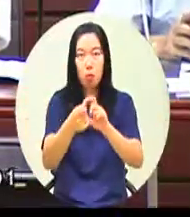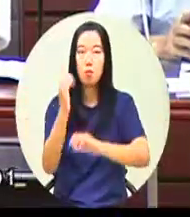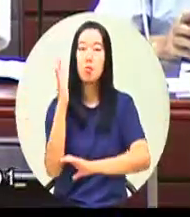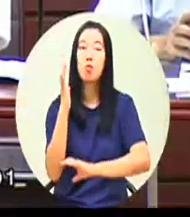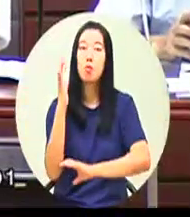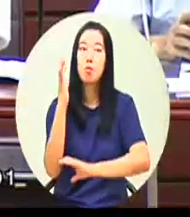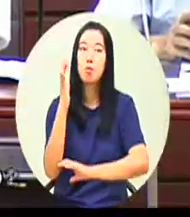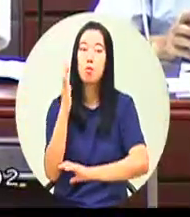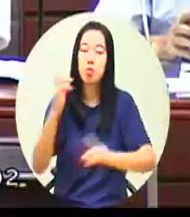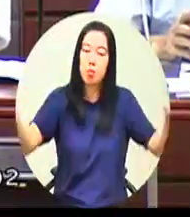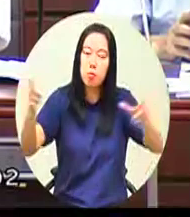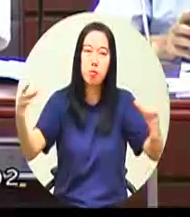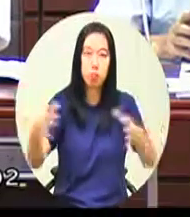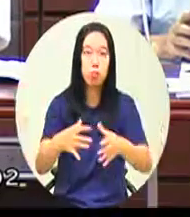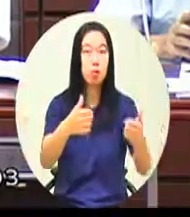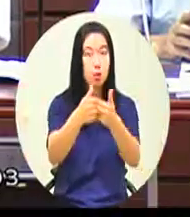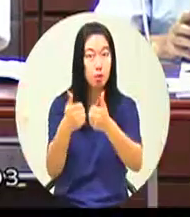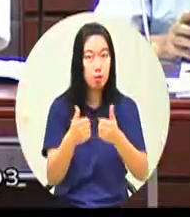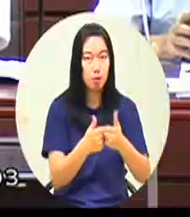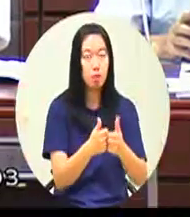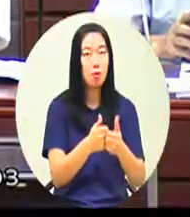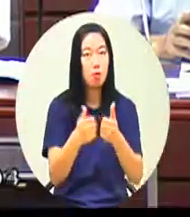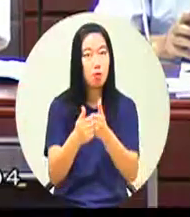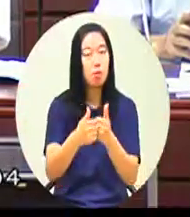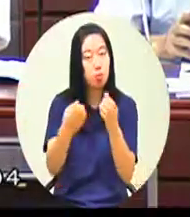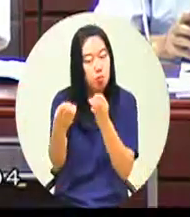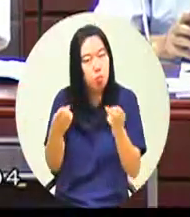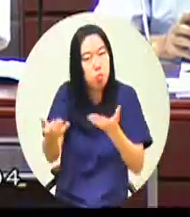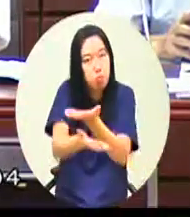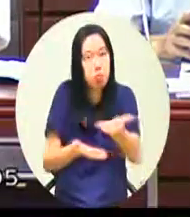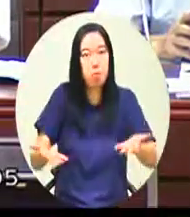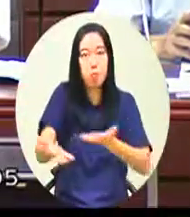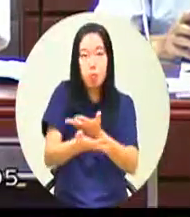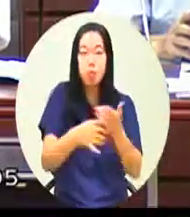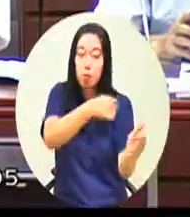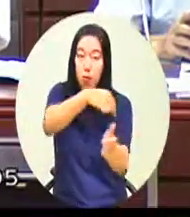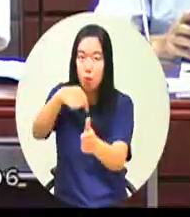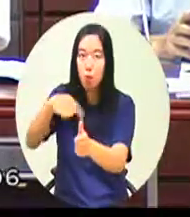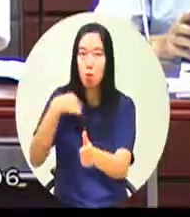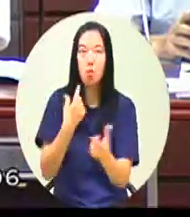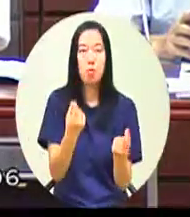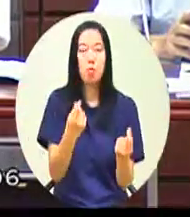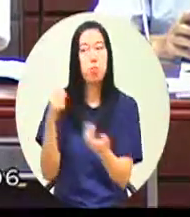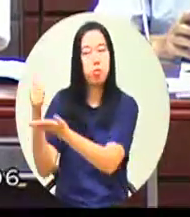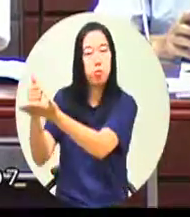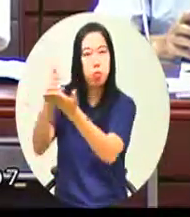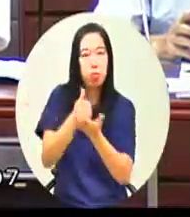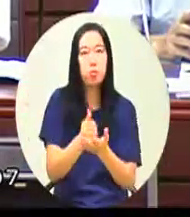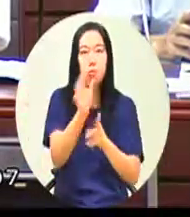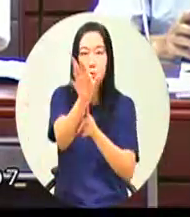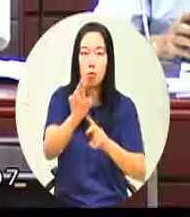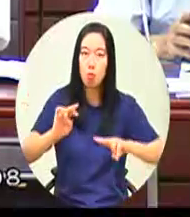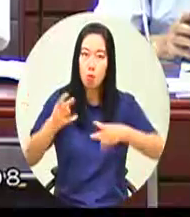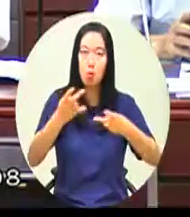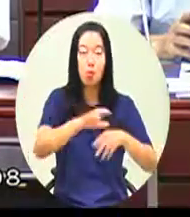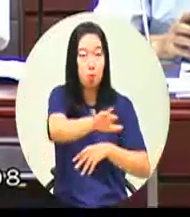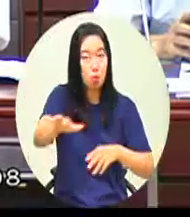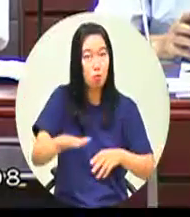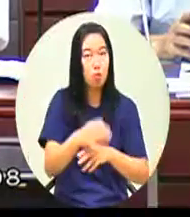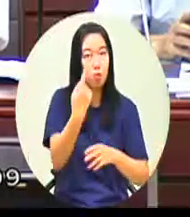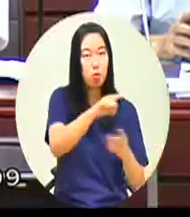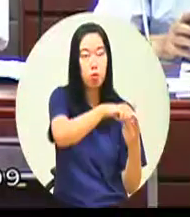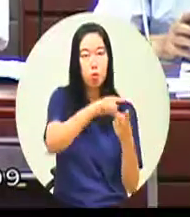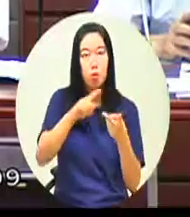公所呀、先办人员，然后来做一个哦，讲实，我两个聘请哦， 哦，按这个农改场，哦，啊，甲这